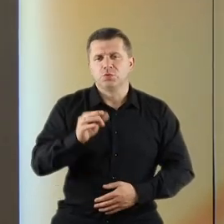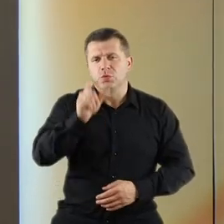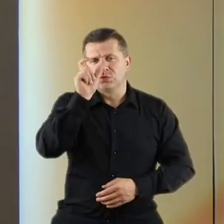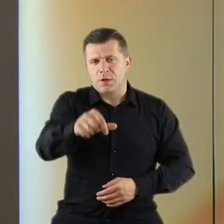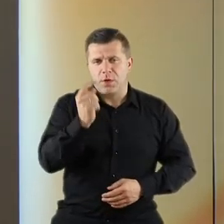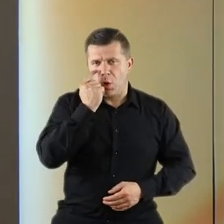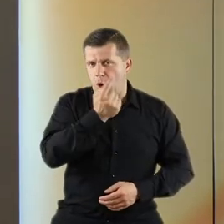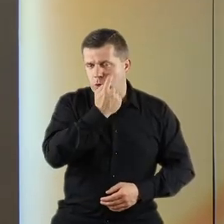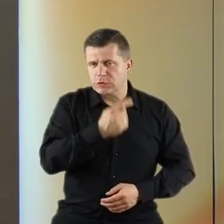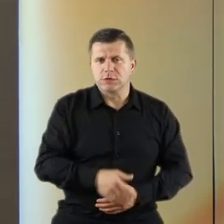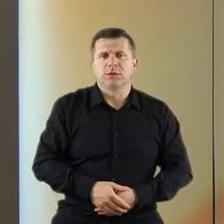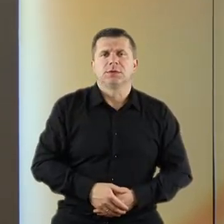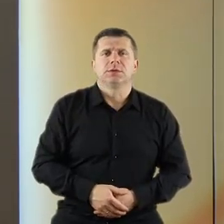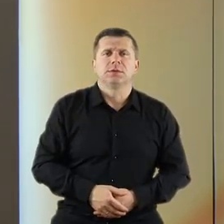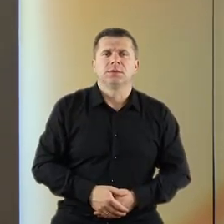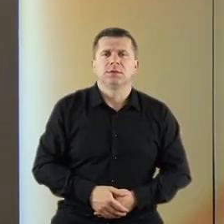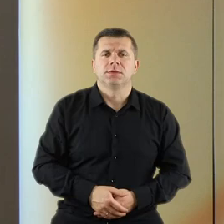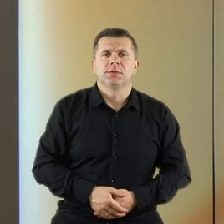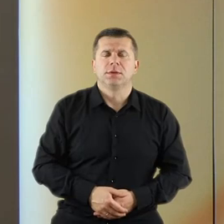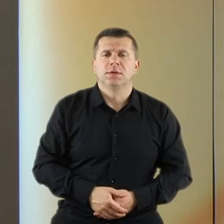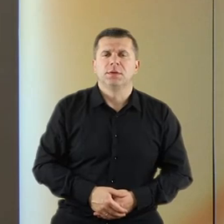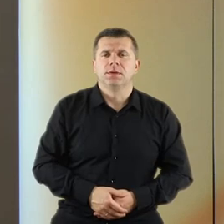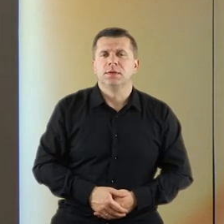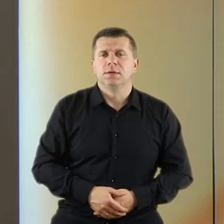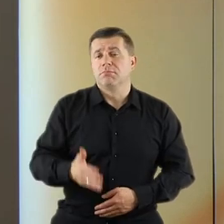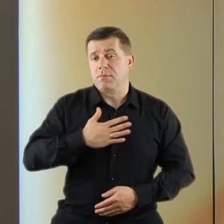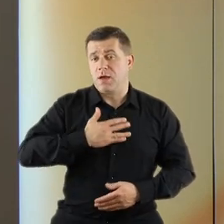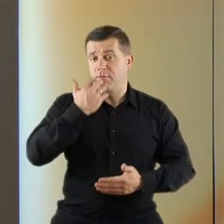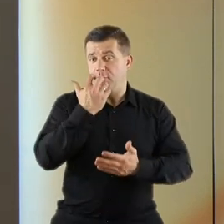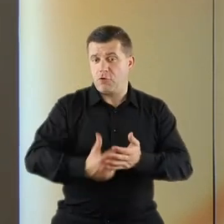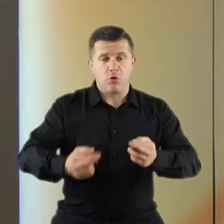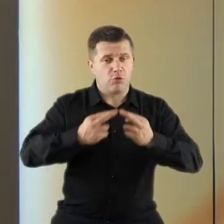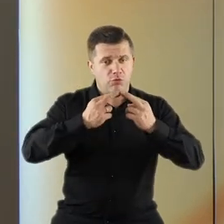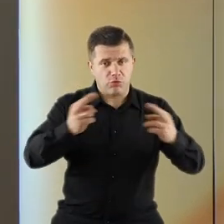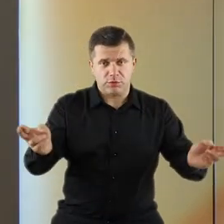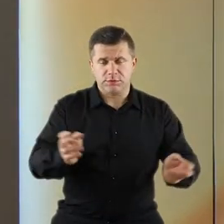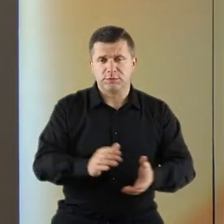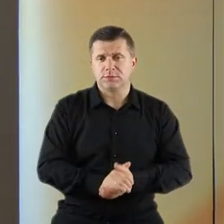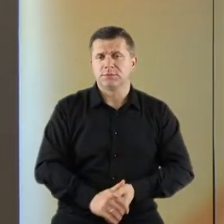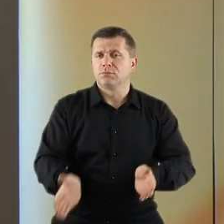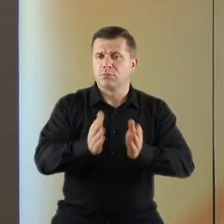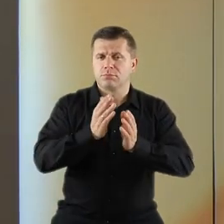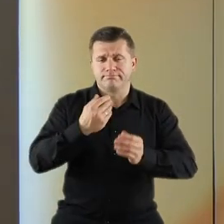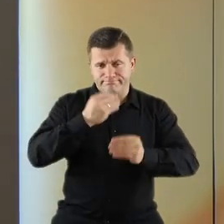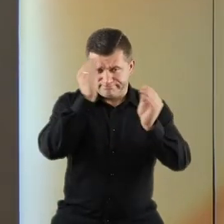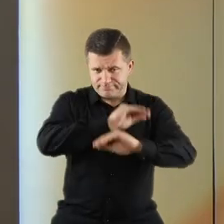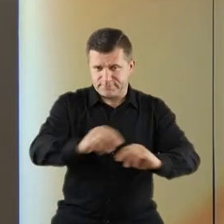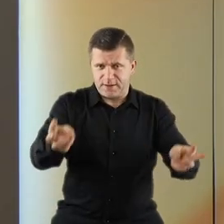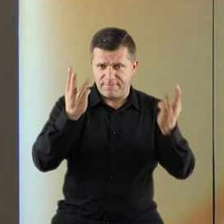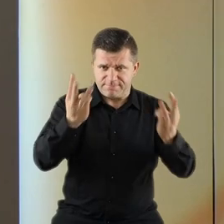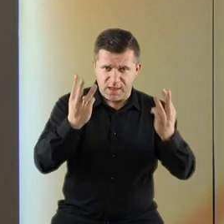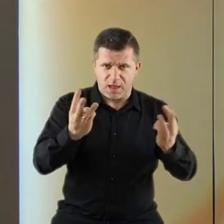oczy a więc mamy wykorzystanie różnych rekwizytów i proszę państwa to co najważniejsze